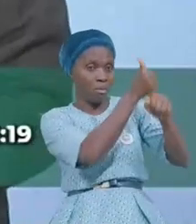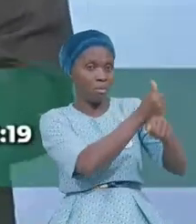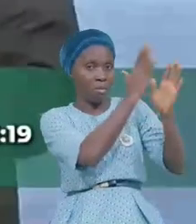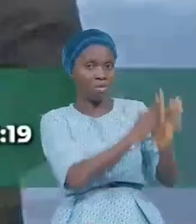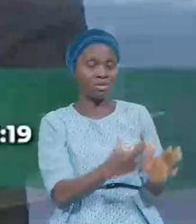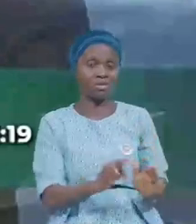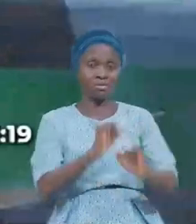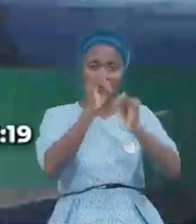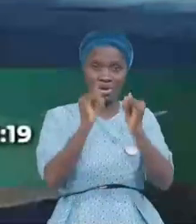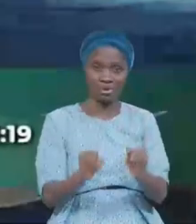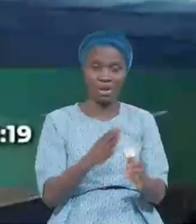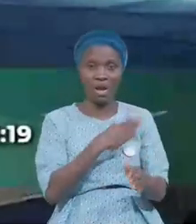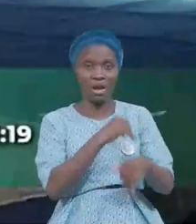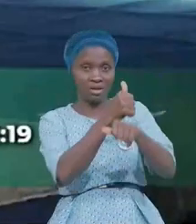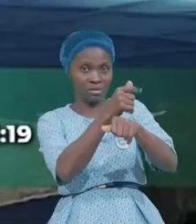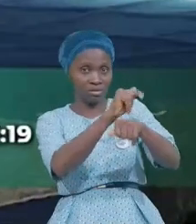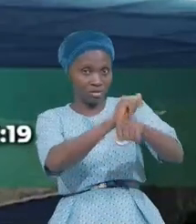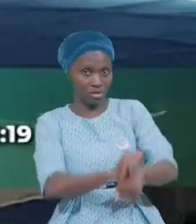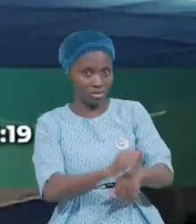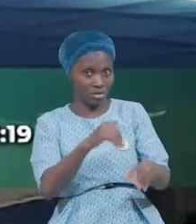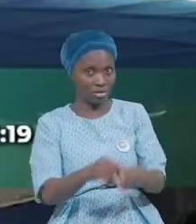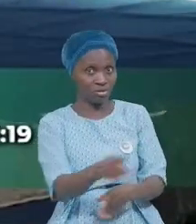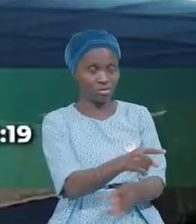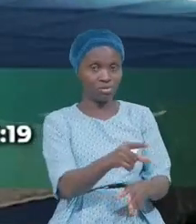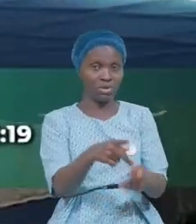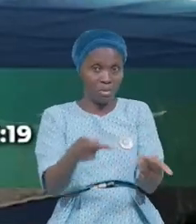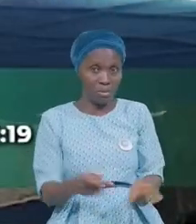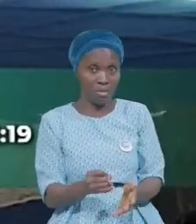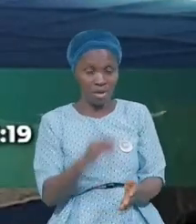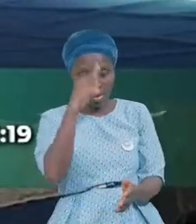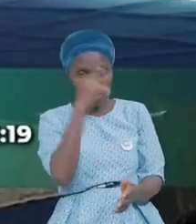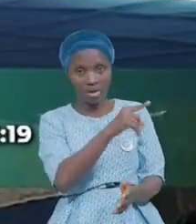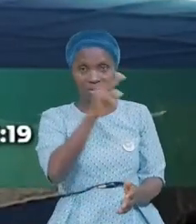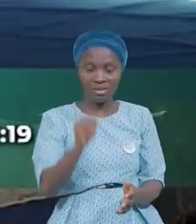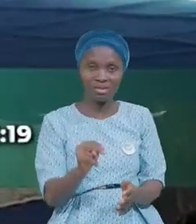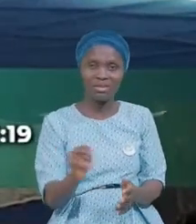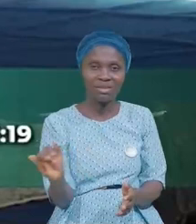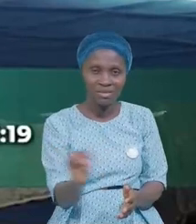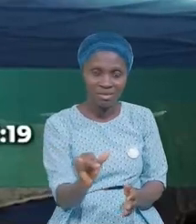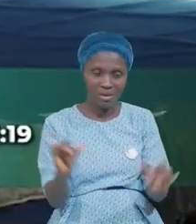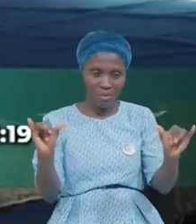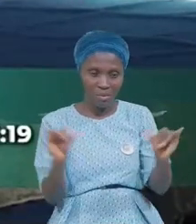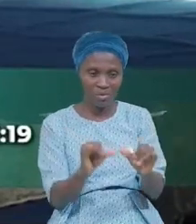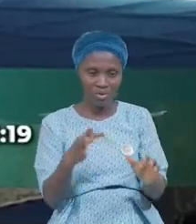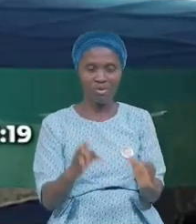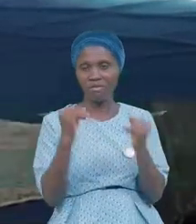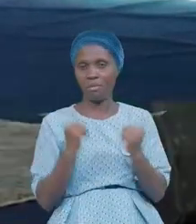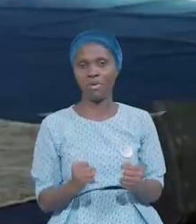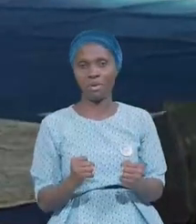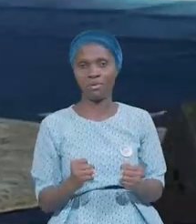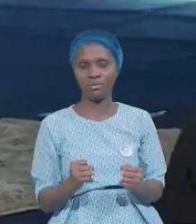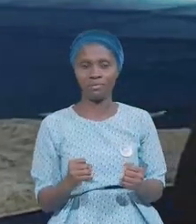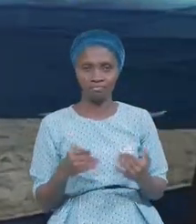d'idolâtrie. Dans ces lieux-là, ils avaient besoin de la même mesure de puissance. Aujourd'hui,